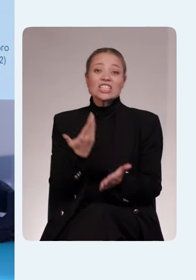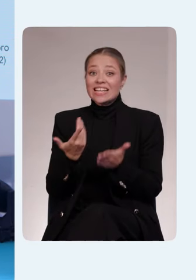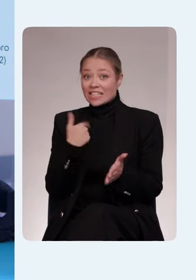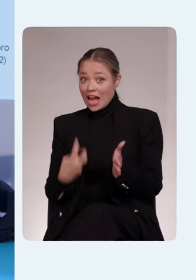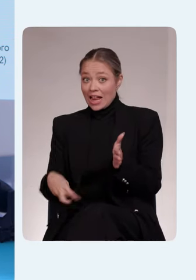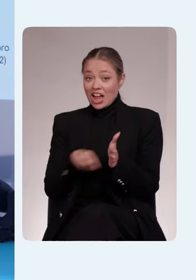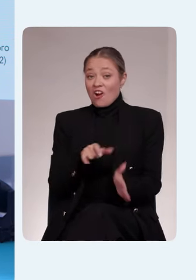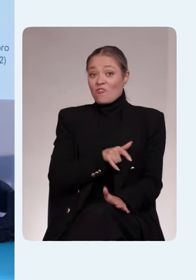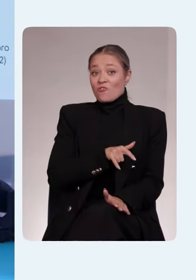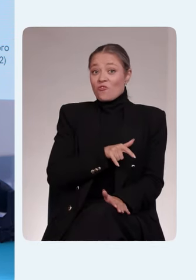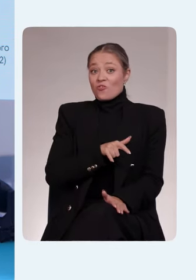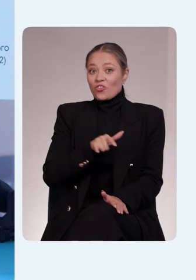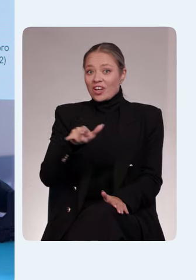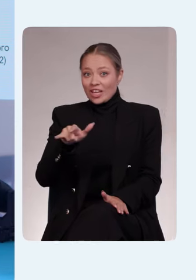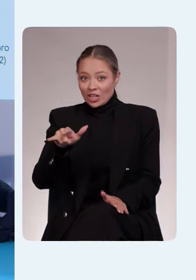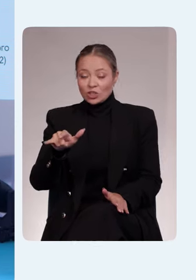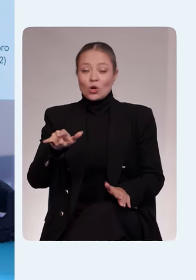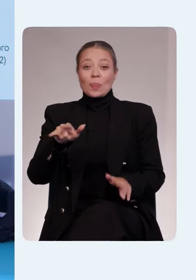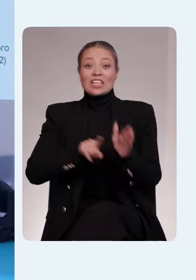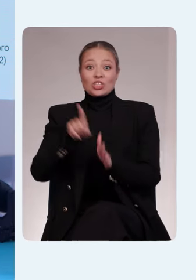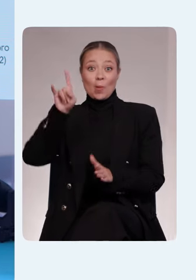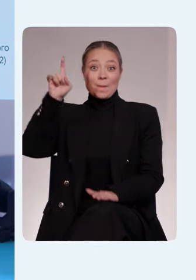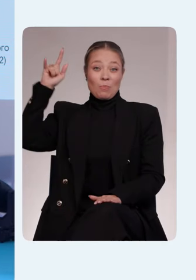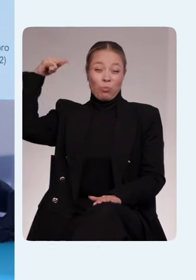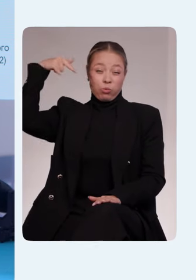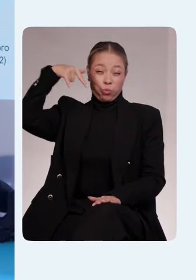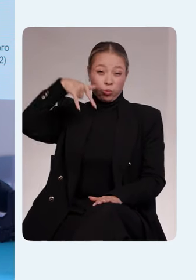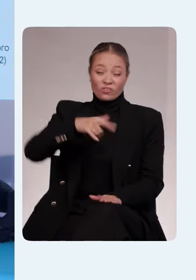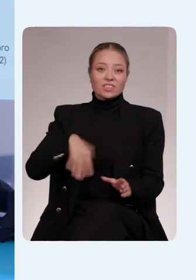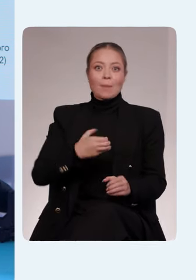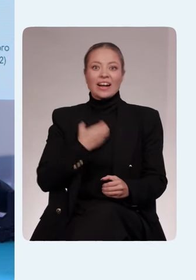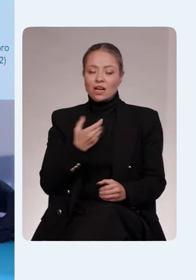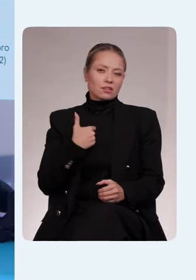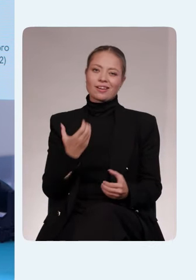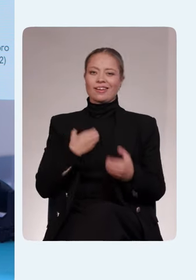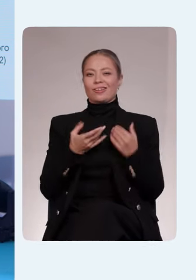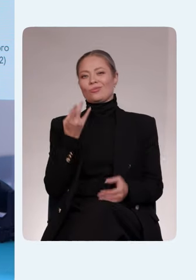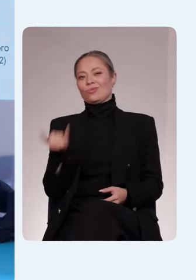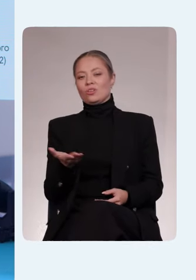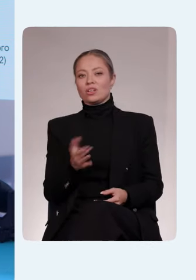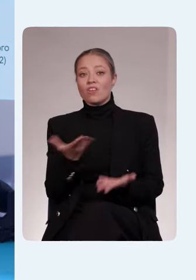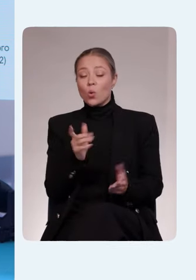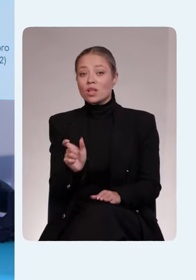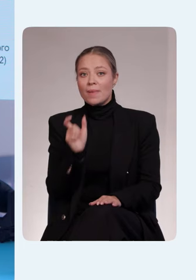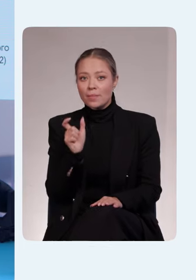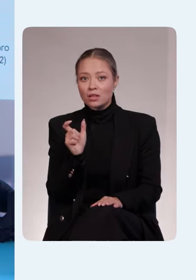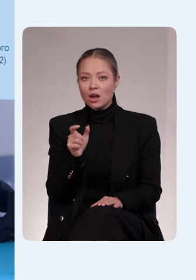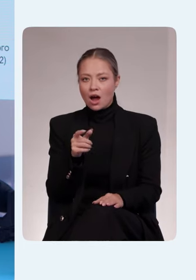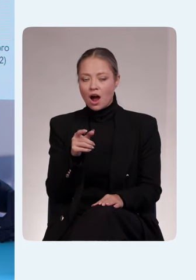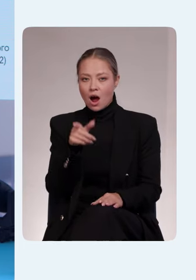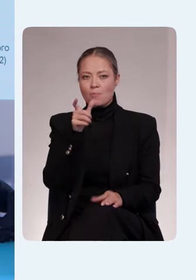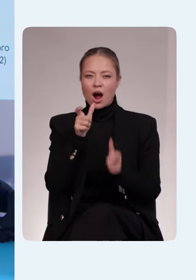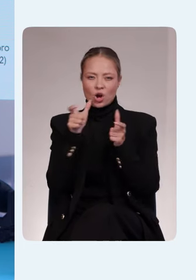вылечу, я сяду на самолет, мы начнем падать. Все боятся, я не боюсь. И в какой-то момент по громкой